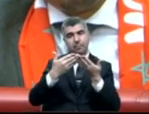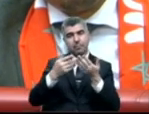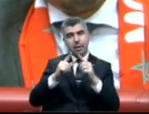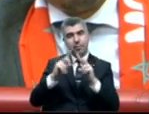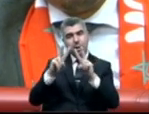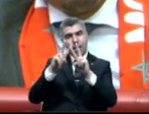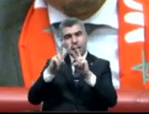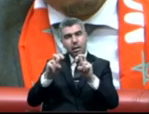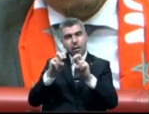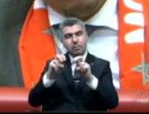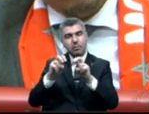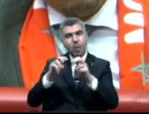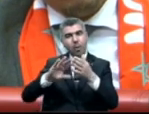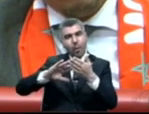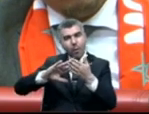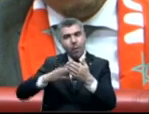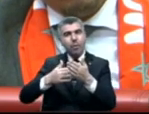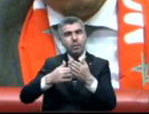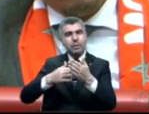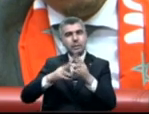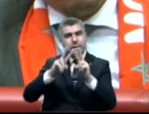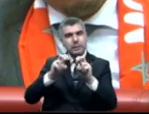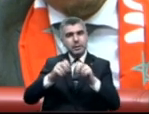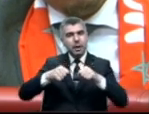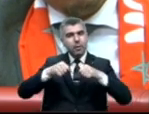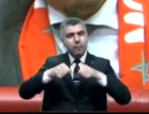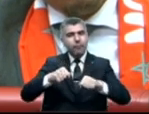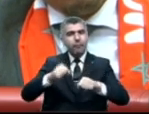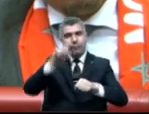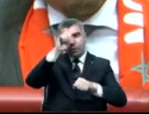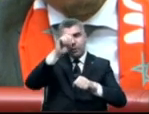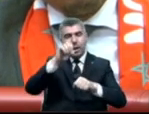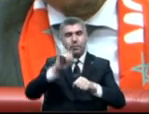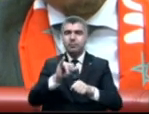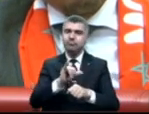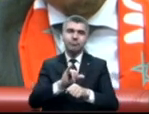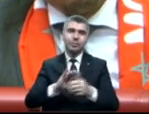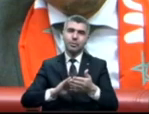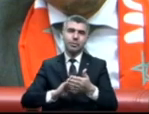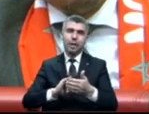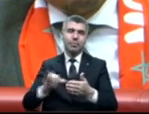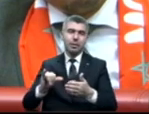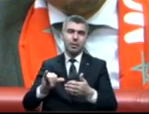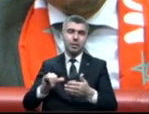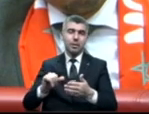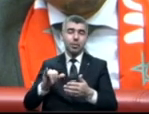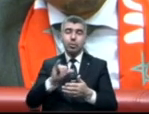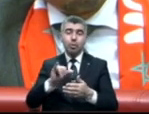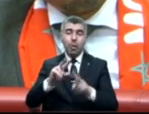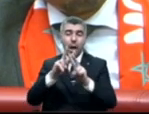مستكشفة بالقدر المعلوم ولا المطلوب. حنا ما كنعرفوش بالحقيقة شنو هما المعادن اللي